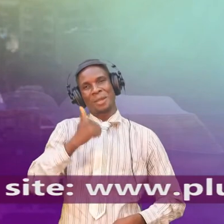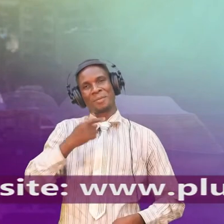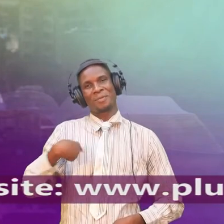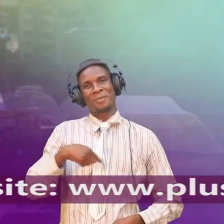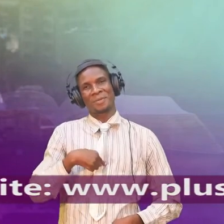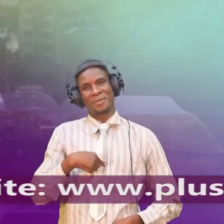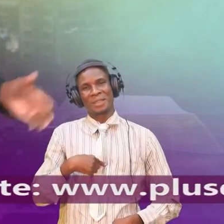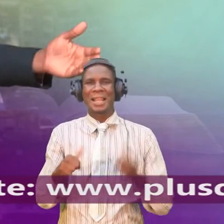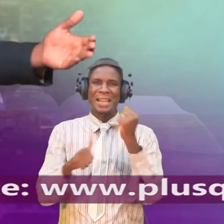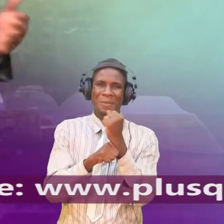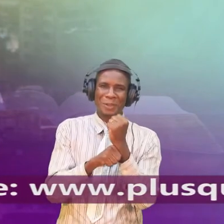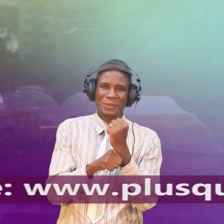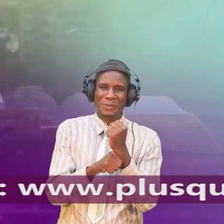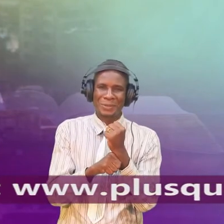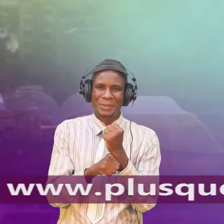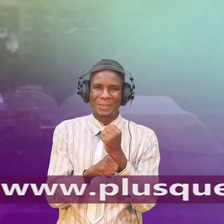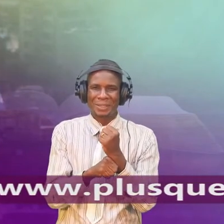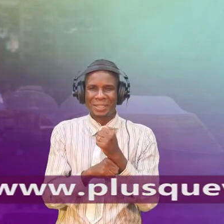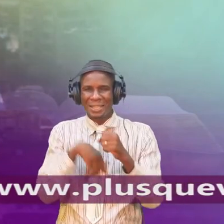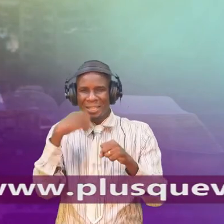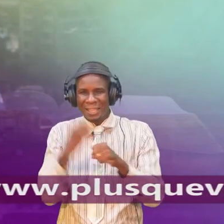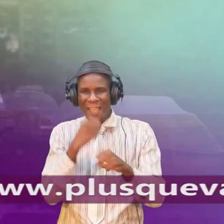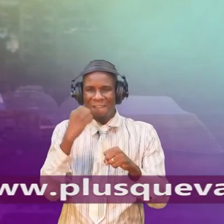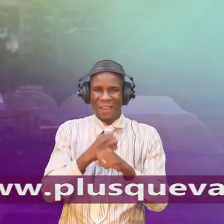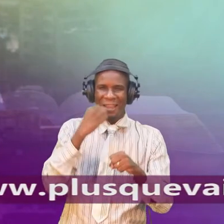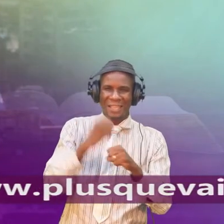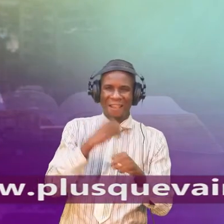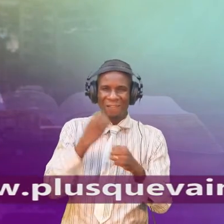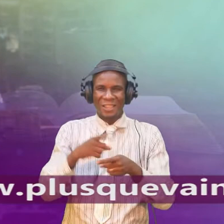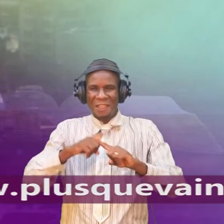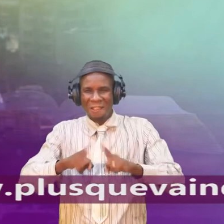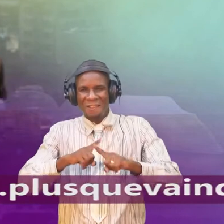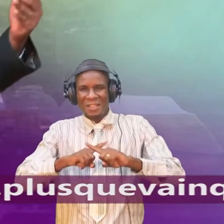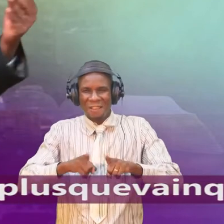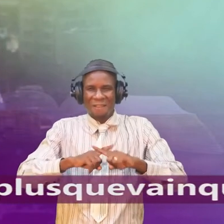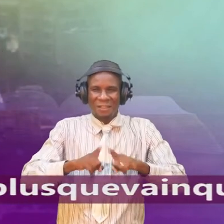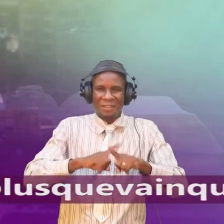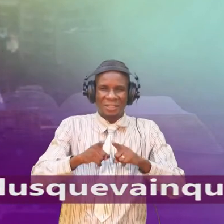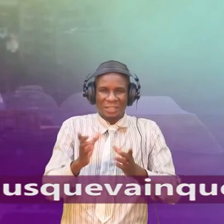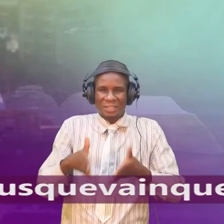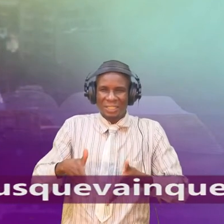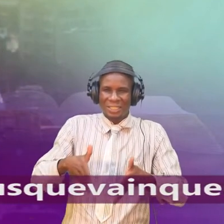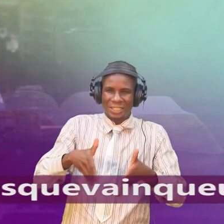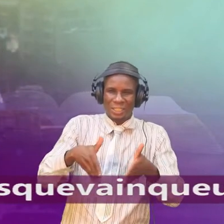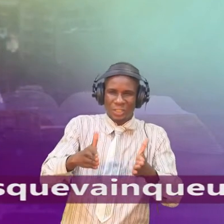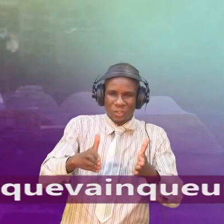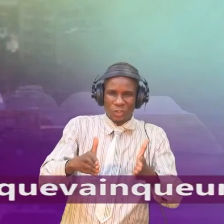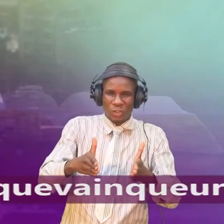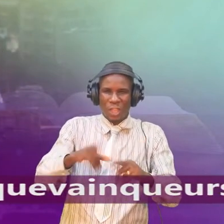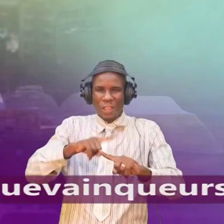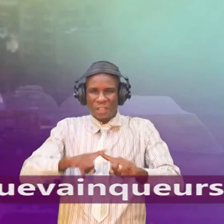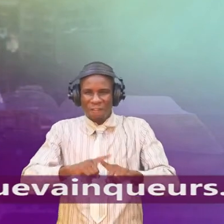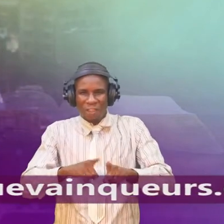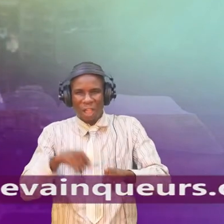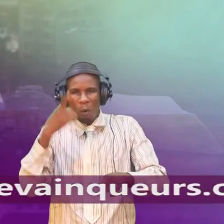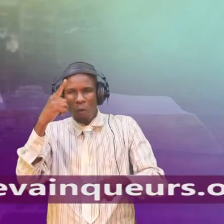aweze kujiokoa. Les êtres humains essaient wanadamu wanatumia mbinu mbalimbali na njia